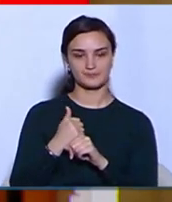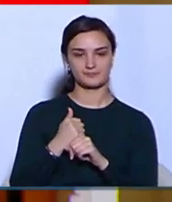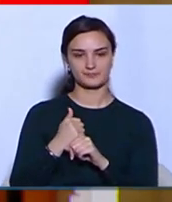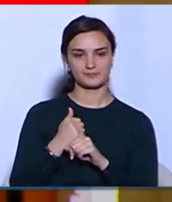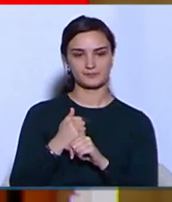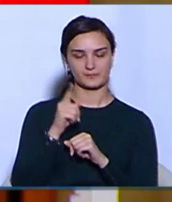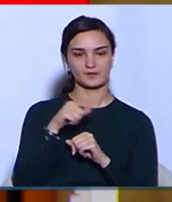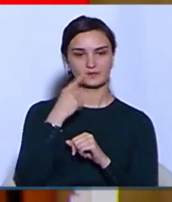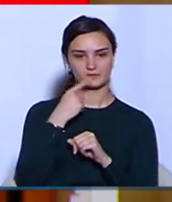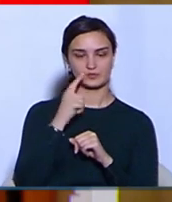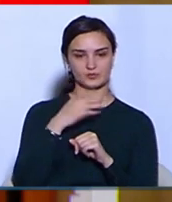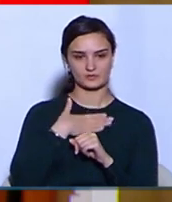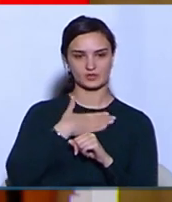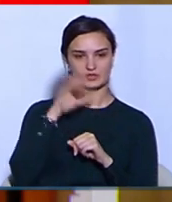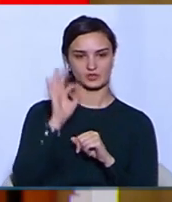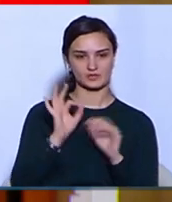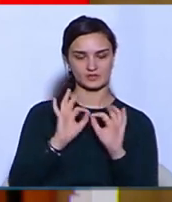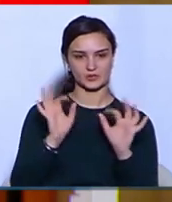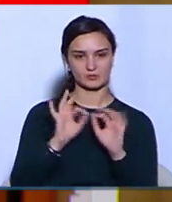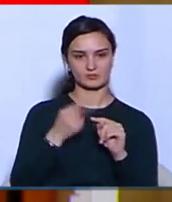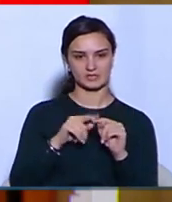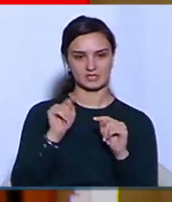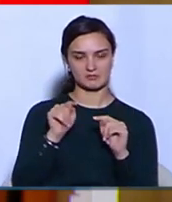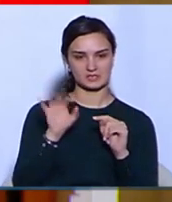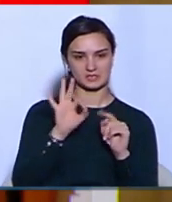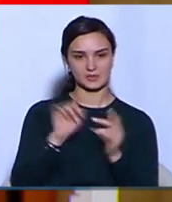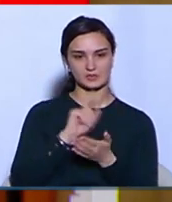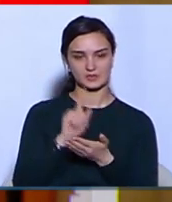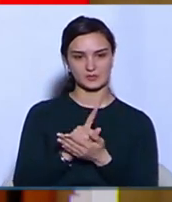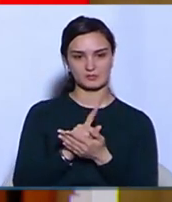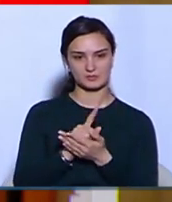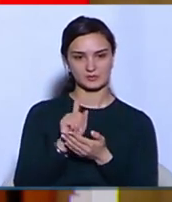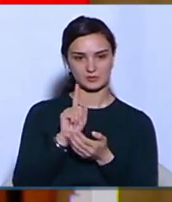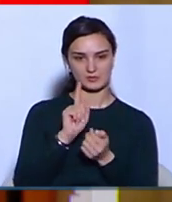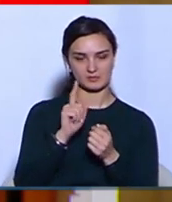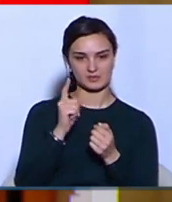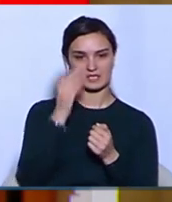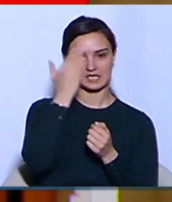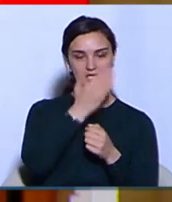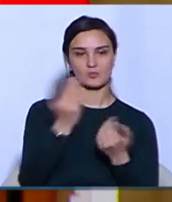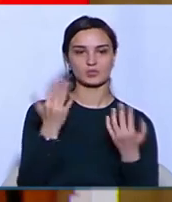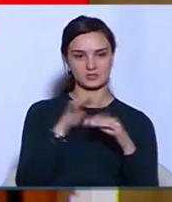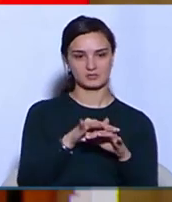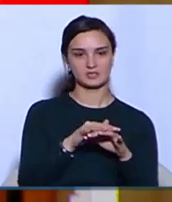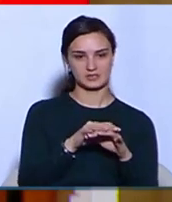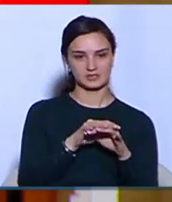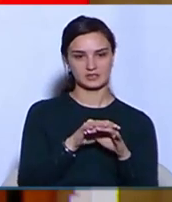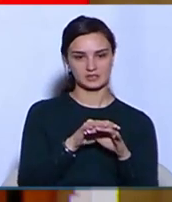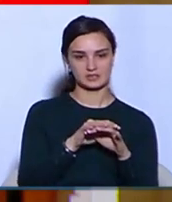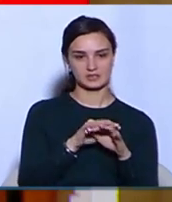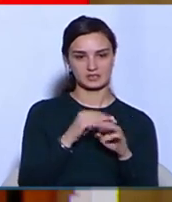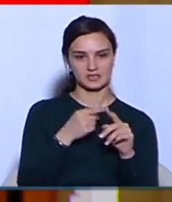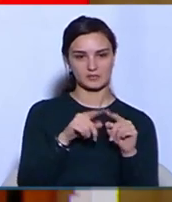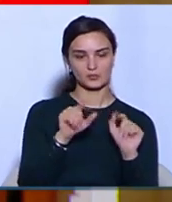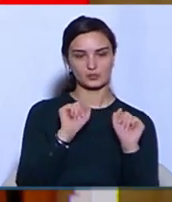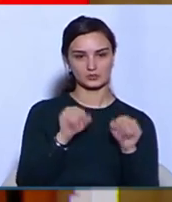კეთილმოწყობა ახსენეთ თქვენ, ჩვენ ხშირად საუბრობთ იმის აუცილებლობაზე, რომ გარემოს ადაპტაცია ბევრად განსაზღვრავს